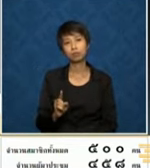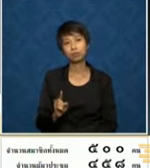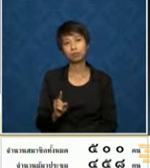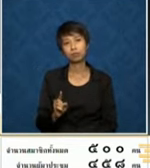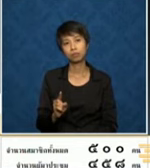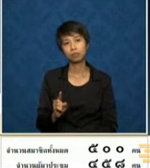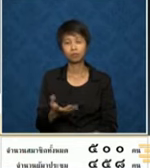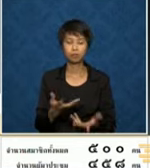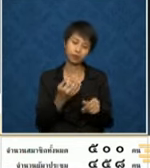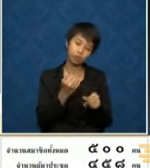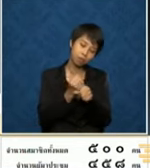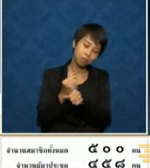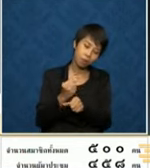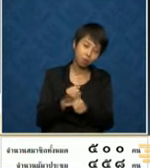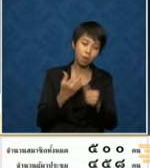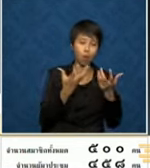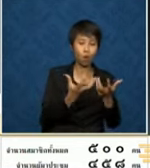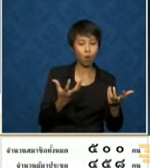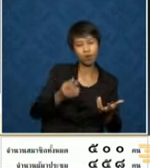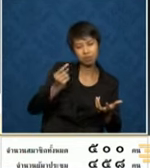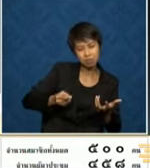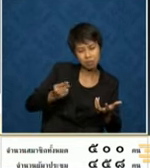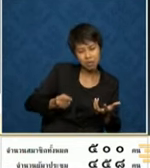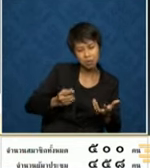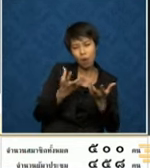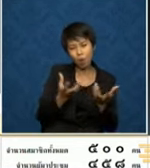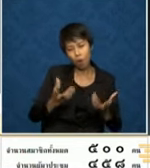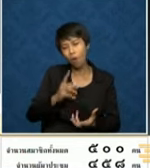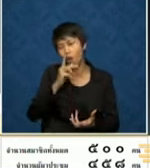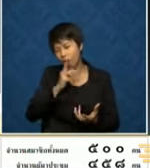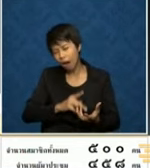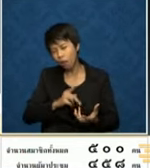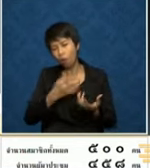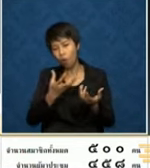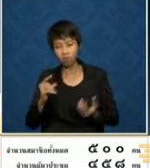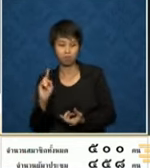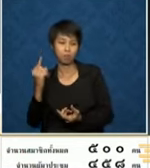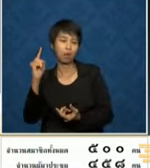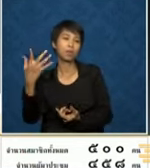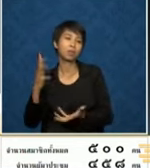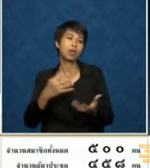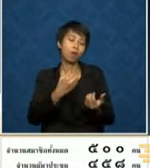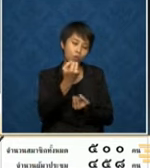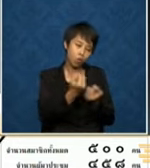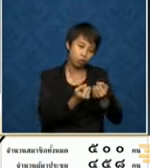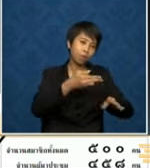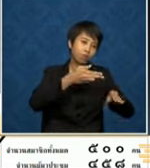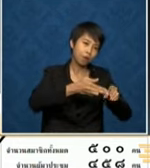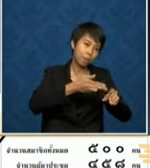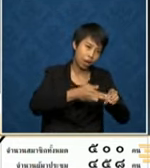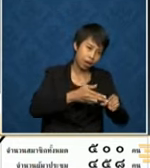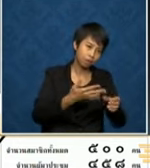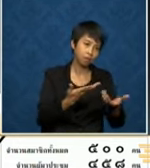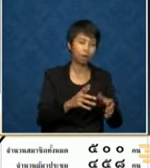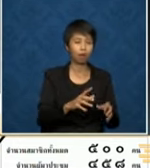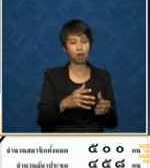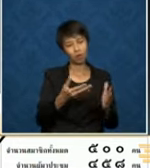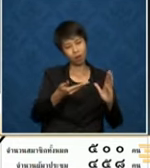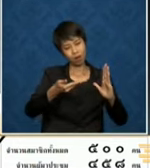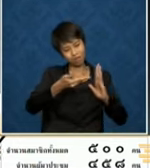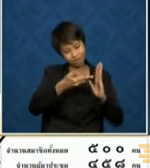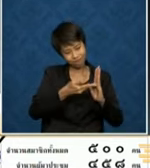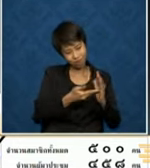เรายังคงวนเวียนอยู่กับสินค้าที่มันกำลังจะตกยุคเป็นสินค้าในโลกเก่านะคะไม่ว่าจะเป็นรถยนต์สันดาปฮาร์ดดิสก์ไดรฟ์นะคะหรือว่า